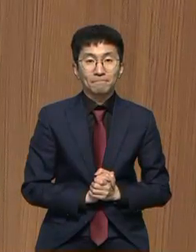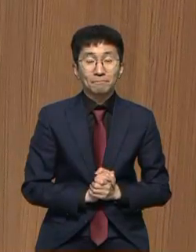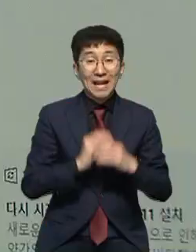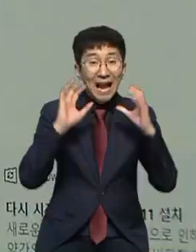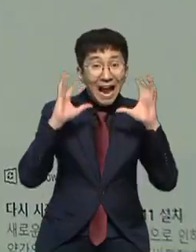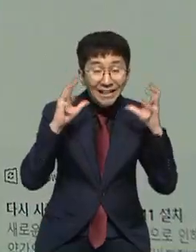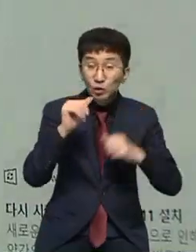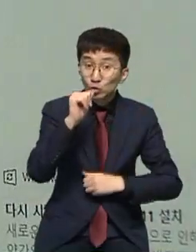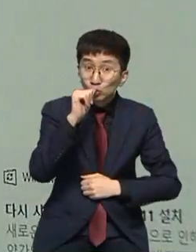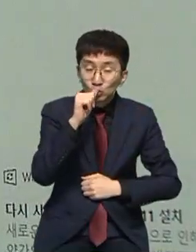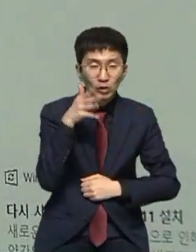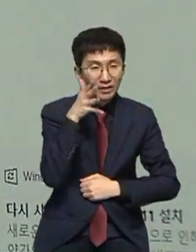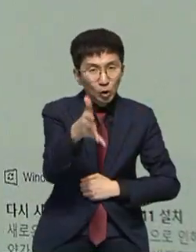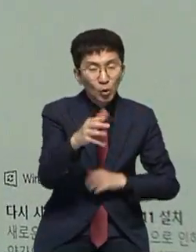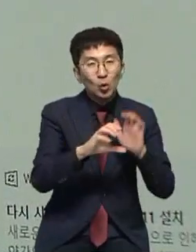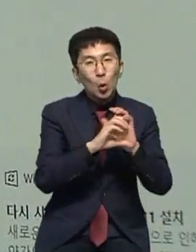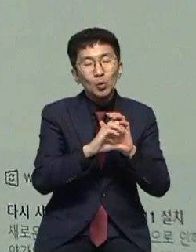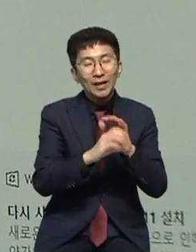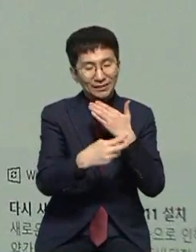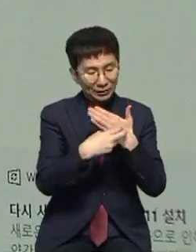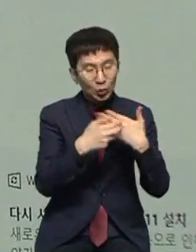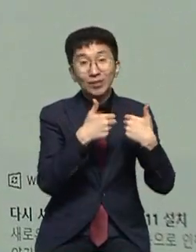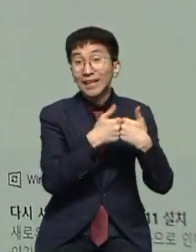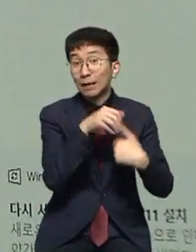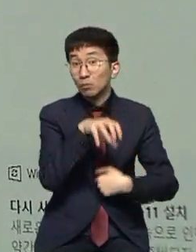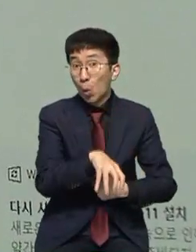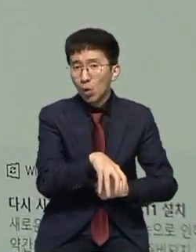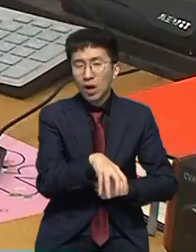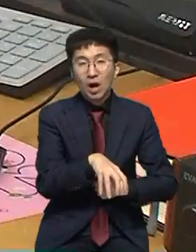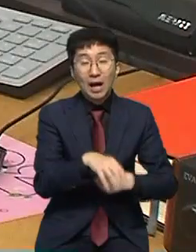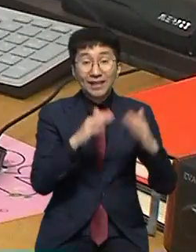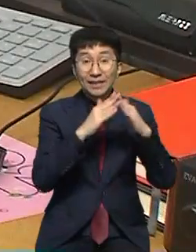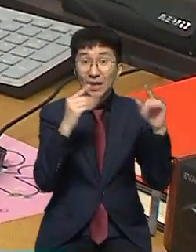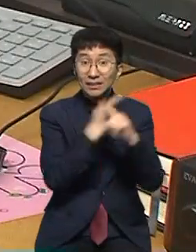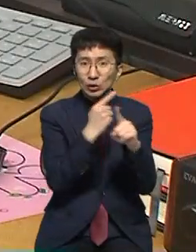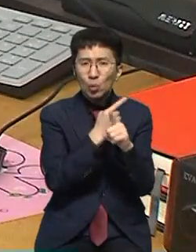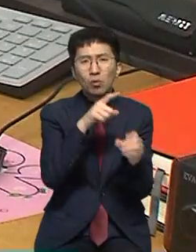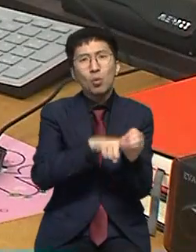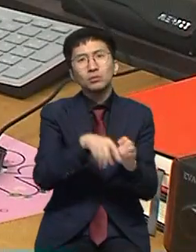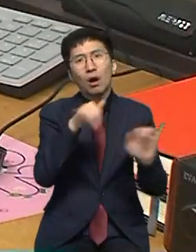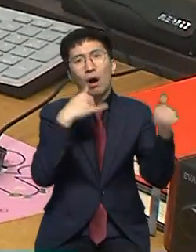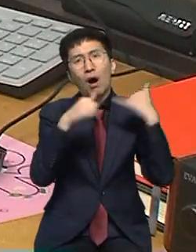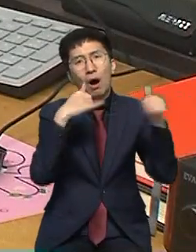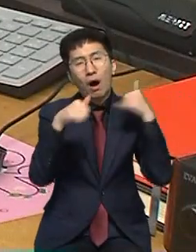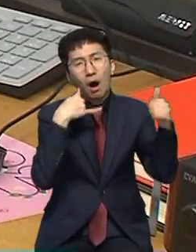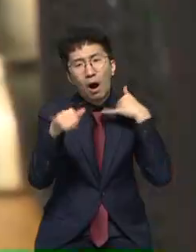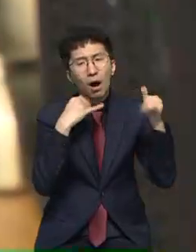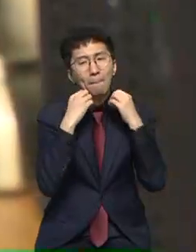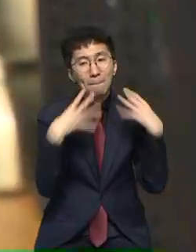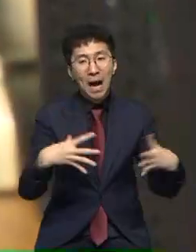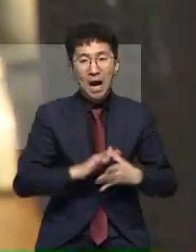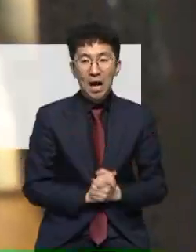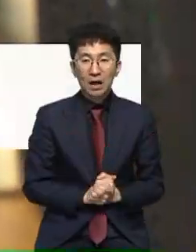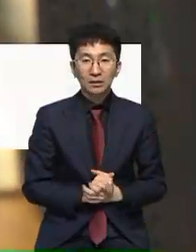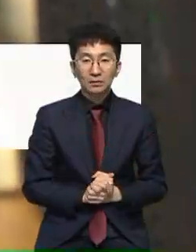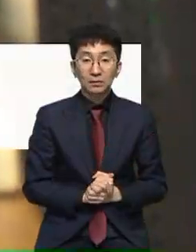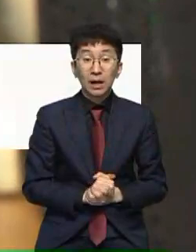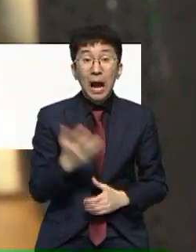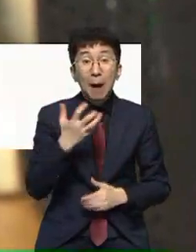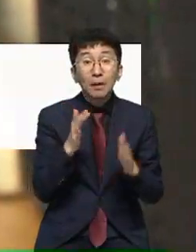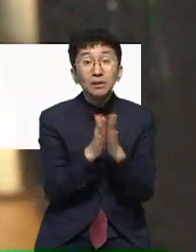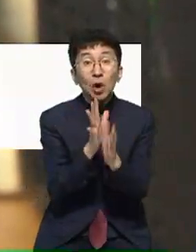영유아나 어린이 전용 코로나 의료 상담센터엔 요즘 재택 치료 상담 전화가 끊이지 않습니다. 아프기 시작한